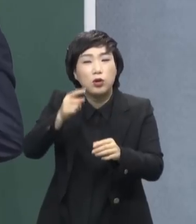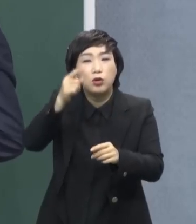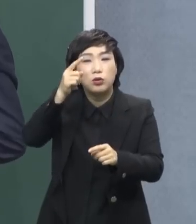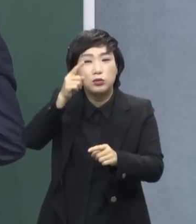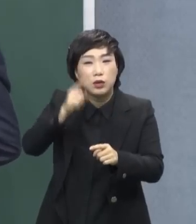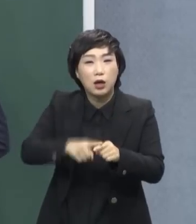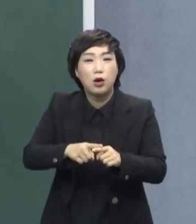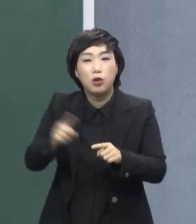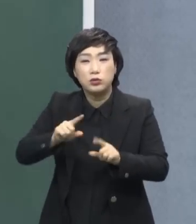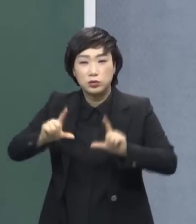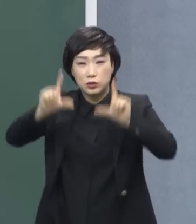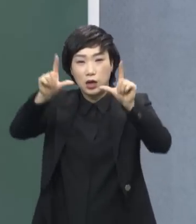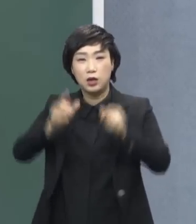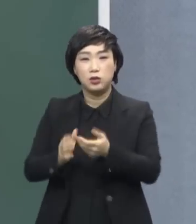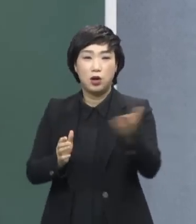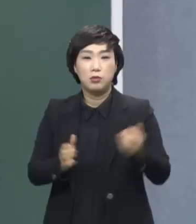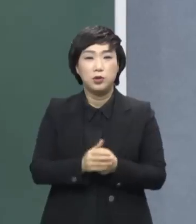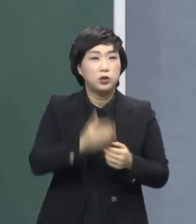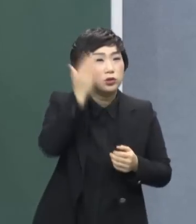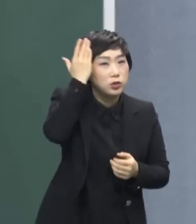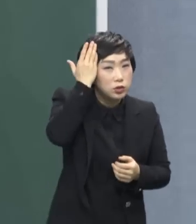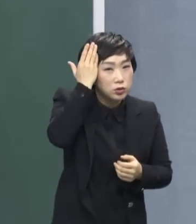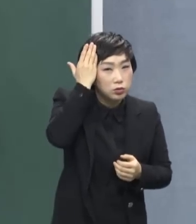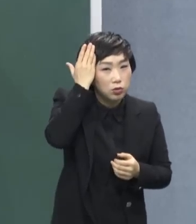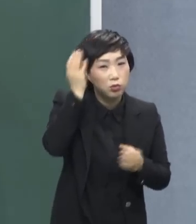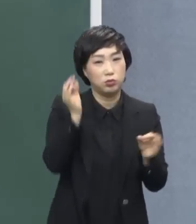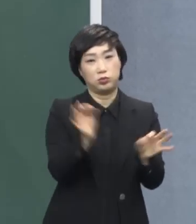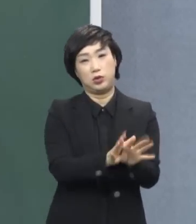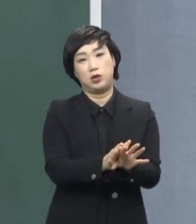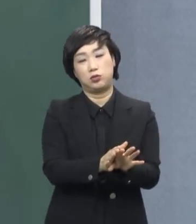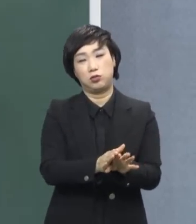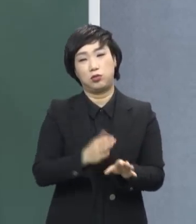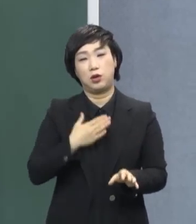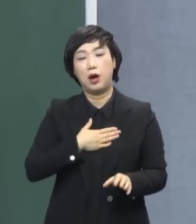순간에 이것도 없어지고